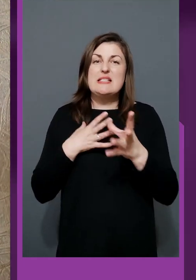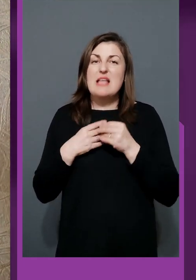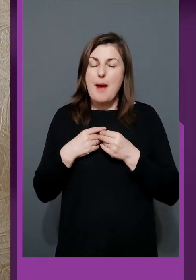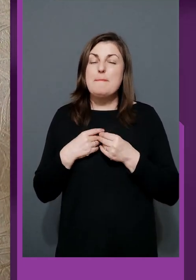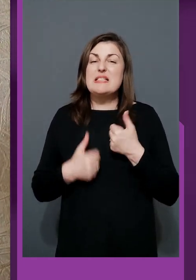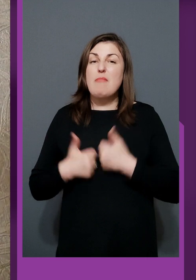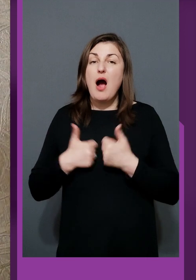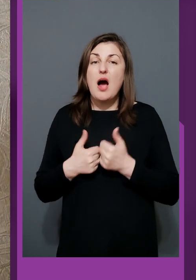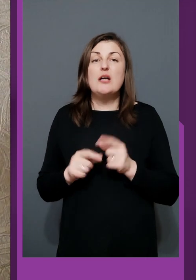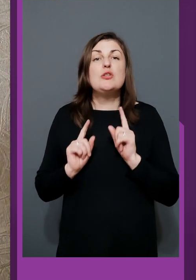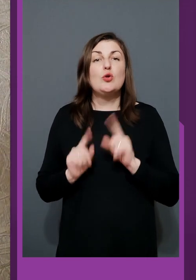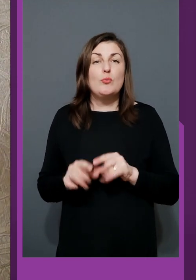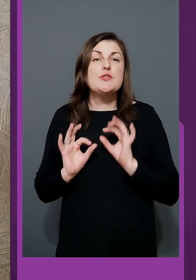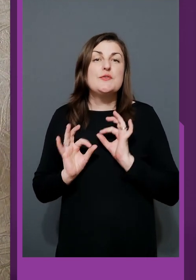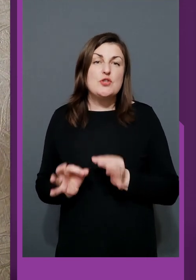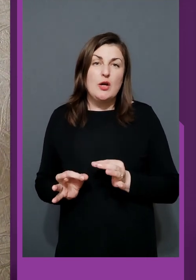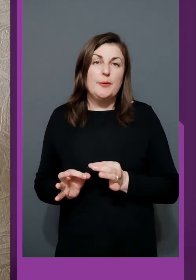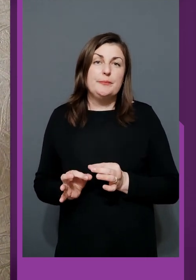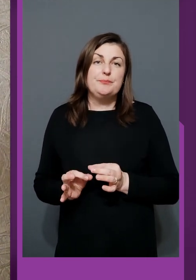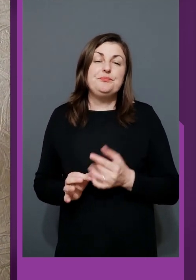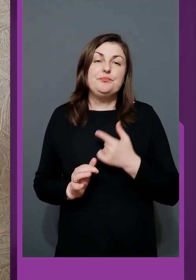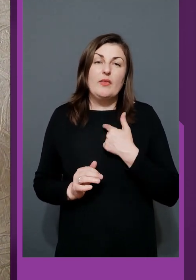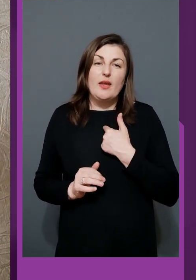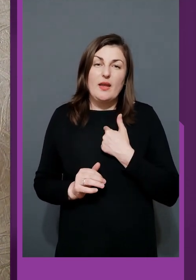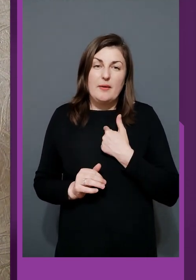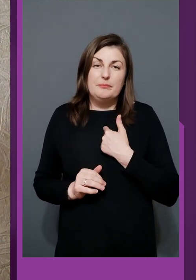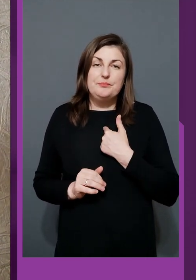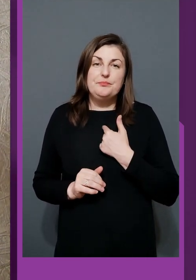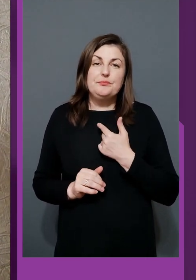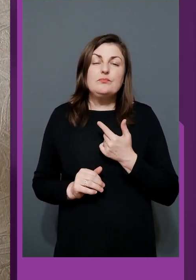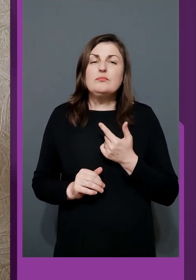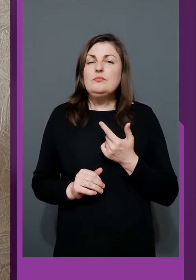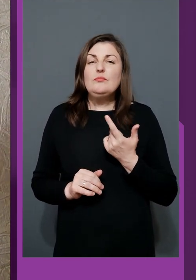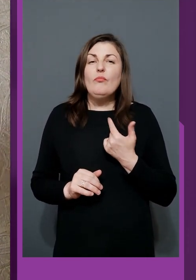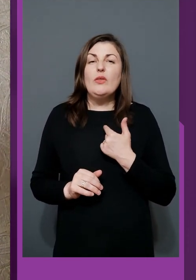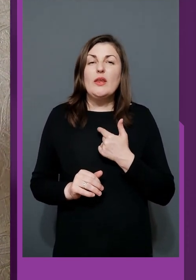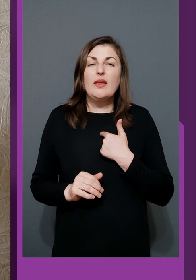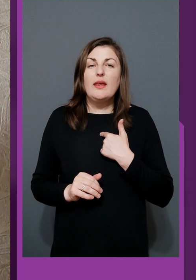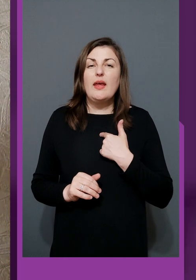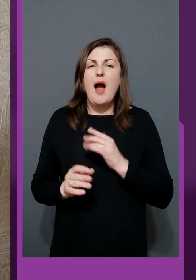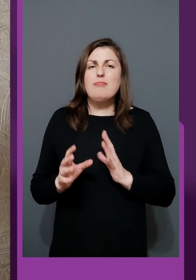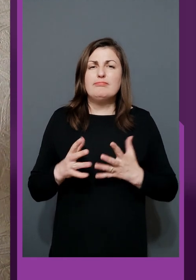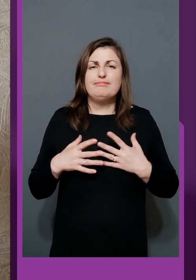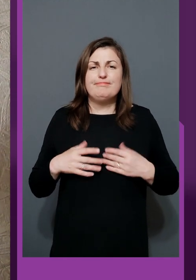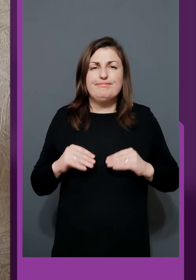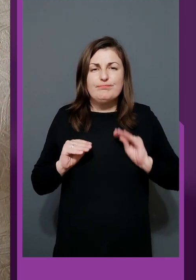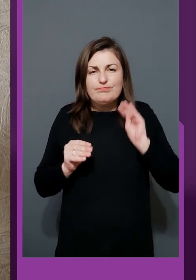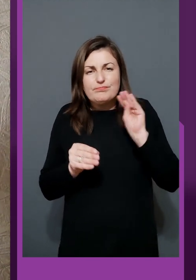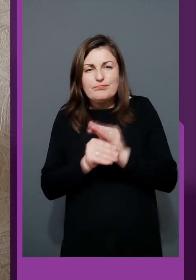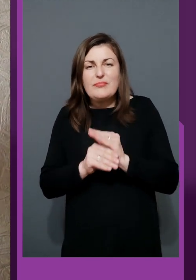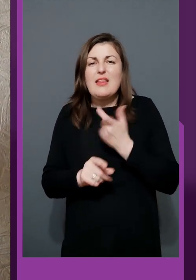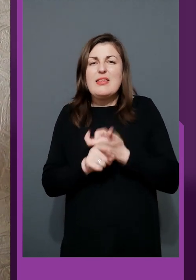нами змагаються тому Звичайно ж я я прикладу